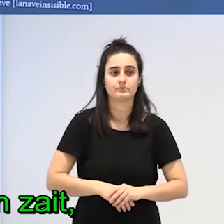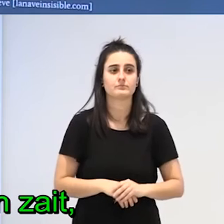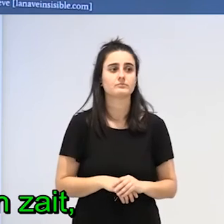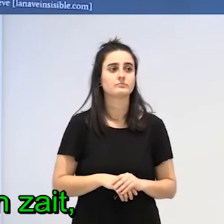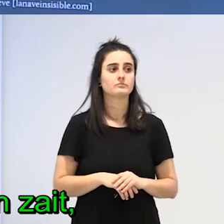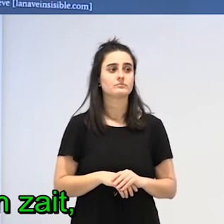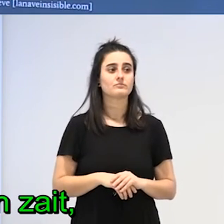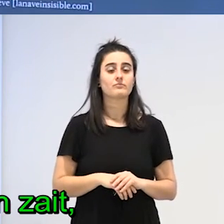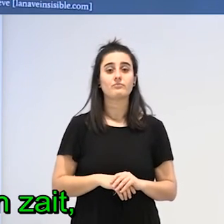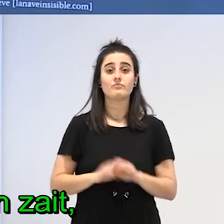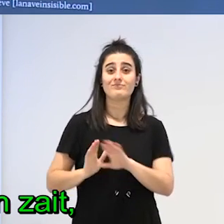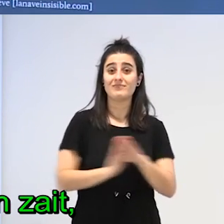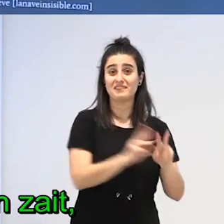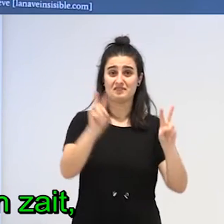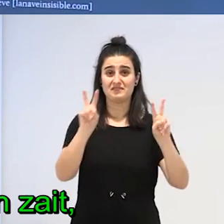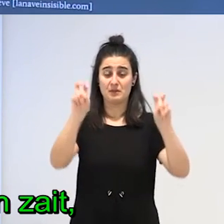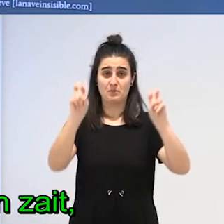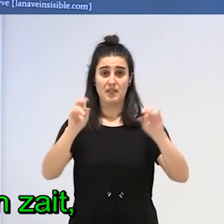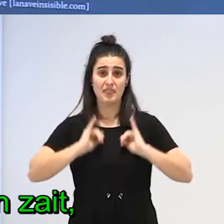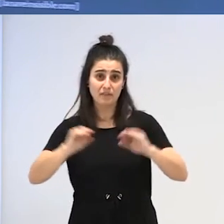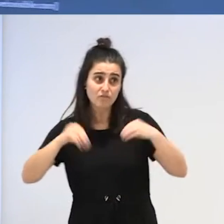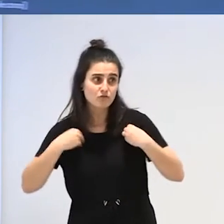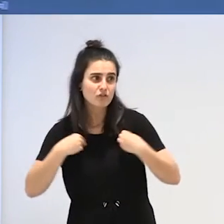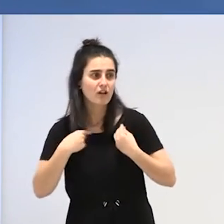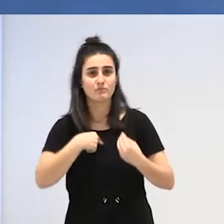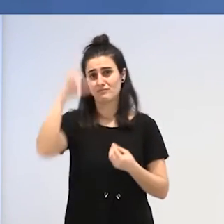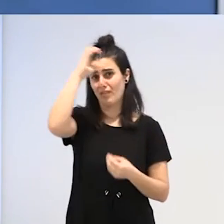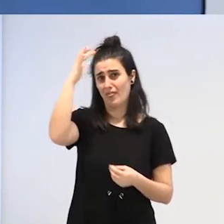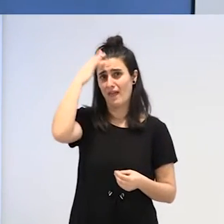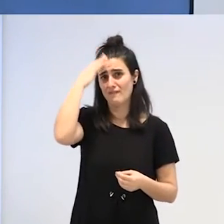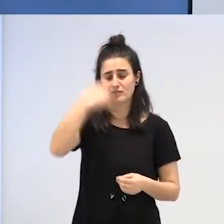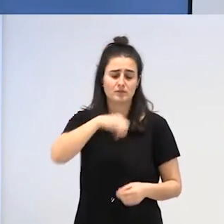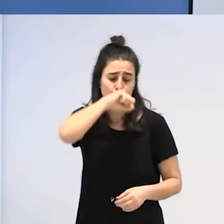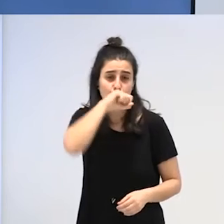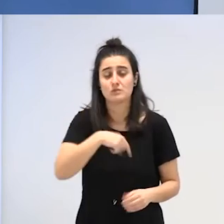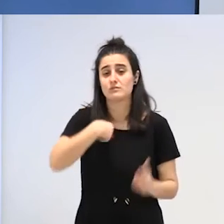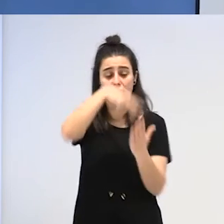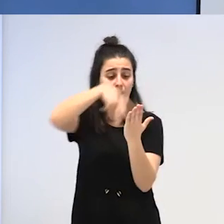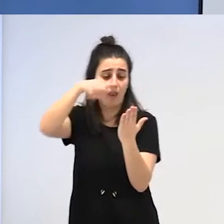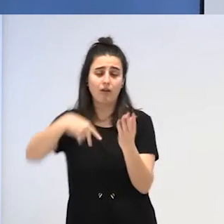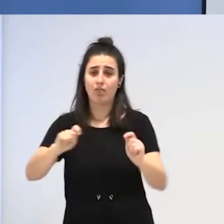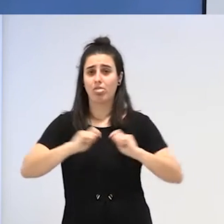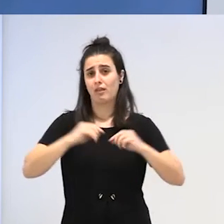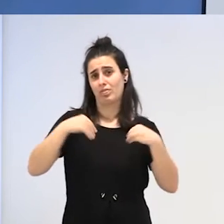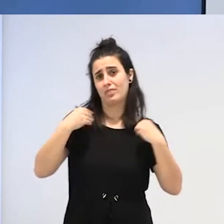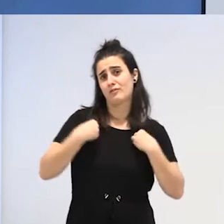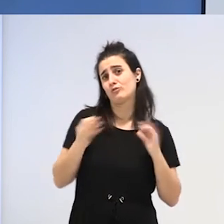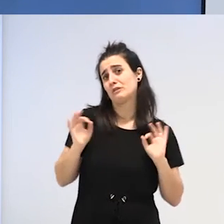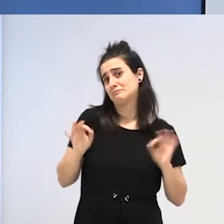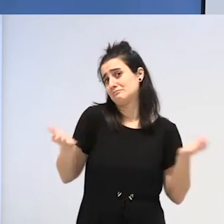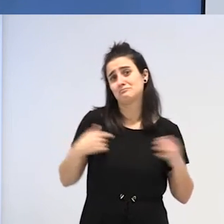Eta gozamenari buruz, ba, ezken niri zientzia fikzio asko gustatzen zait, eta irakurtzeak gozamena ematen dit, orduan ba, hori esango